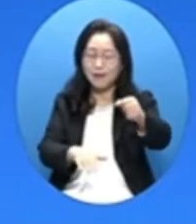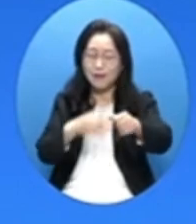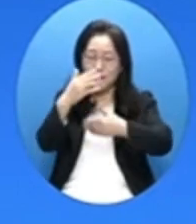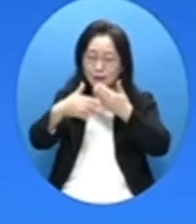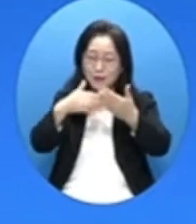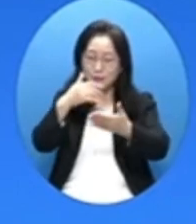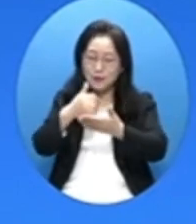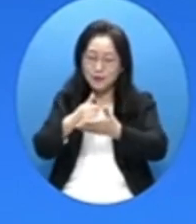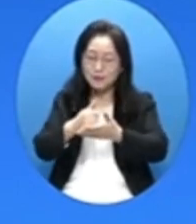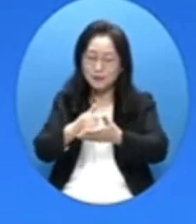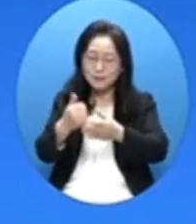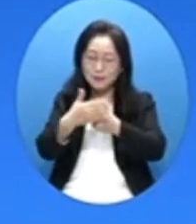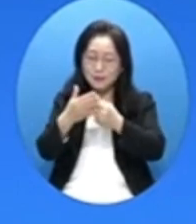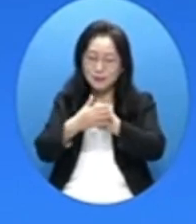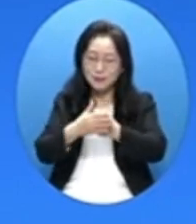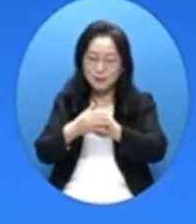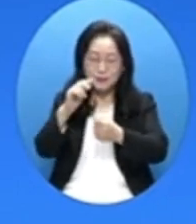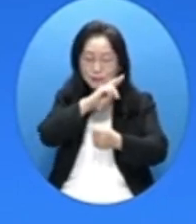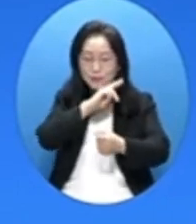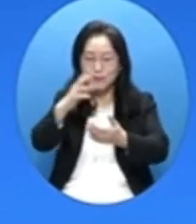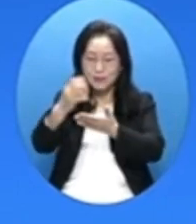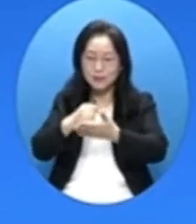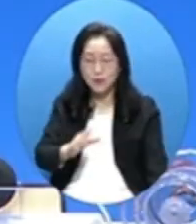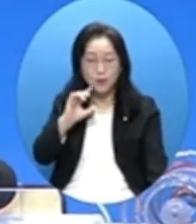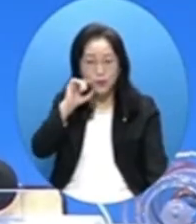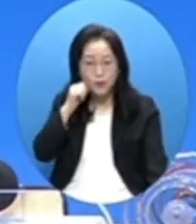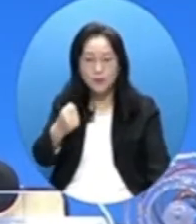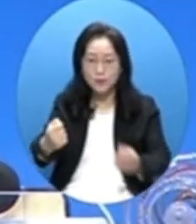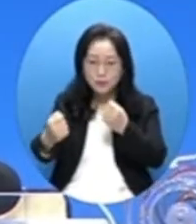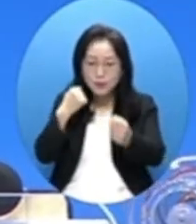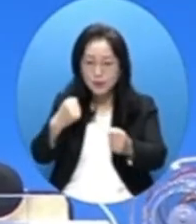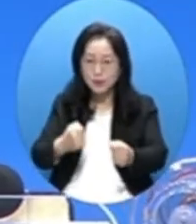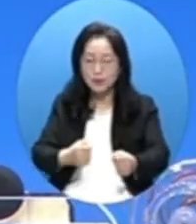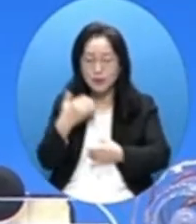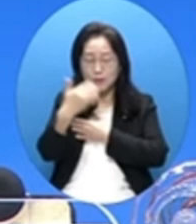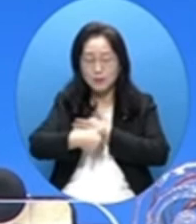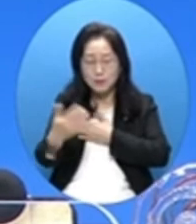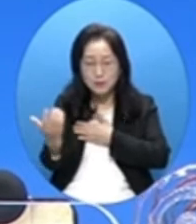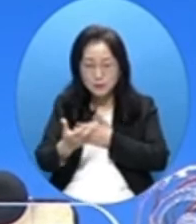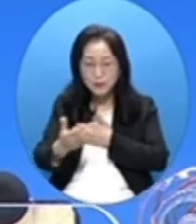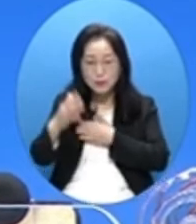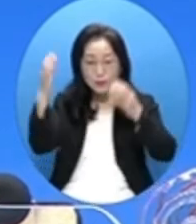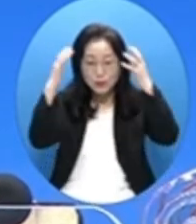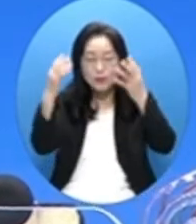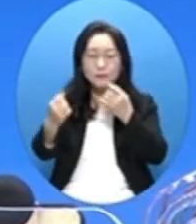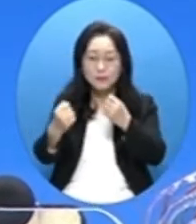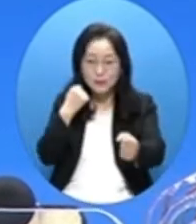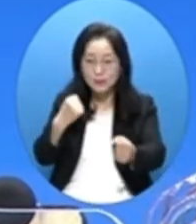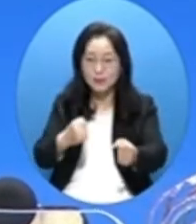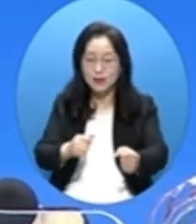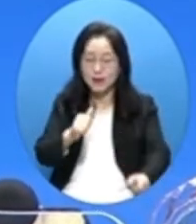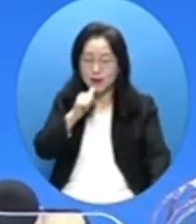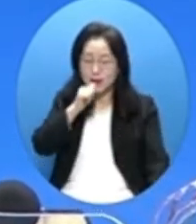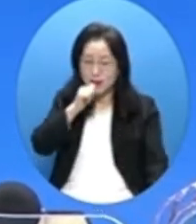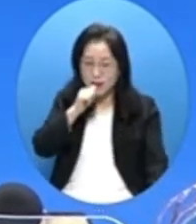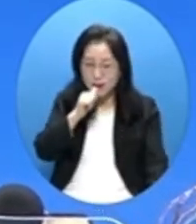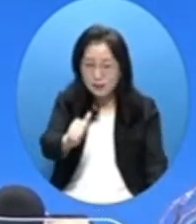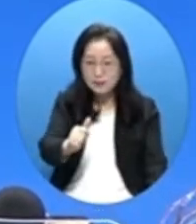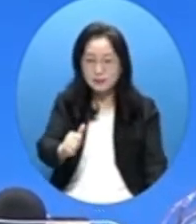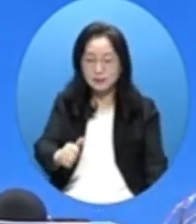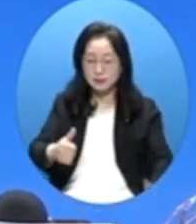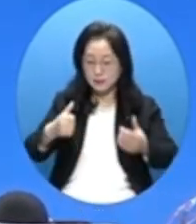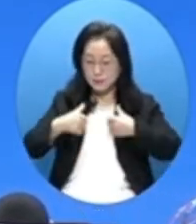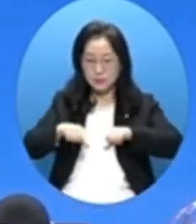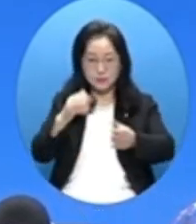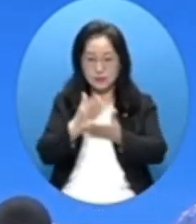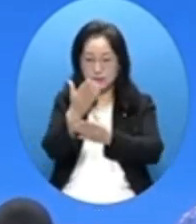누리며 살아가는 여러분 모두가 되기를 간절히 소원합니다 아무리 몸이 아프고 고통스러워도 절대로